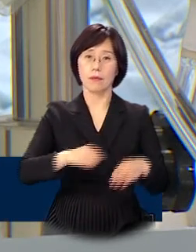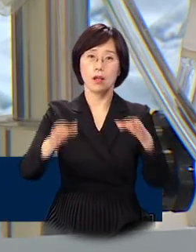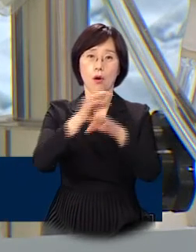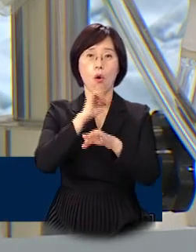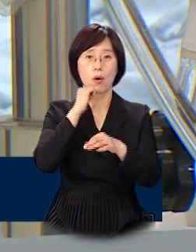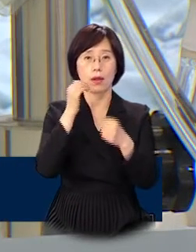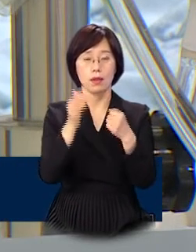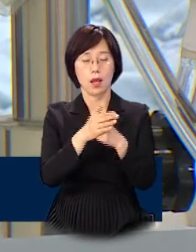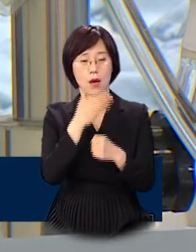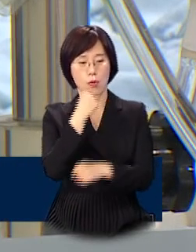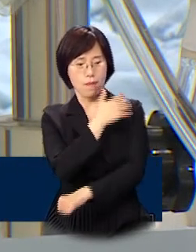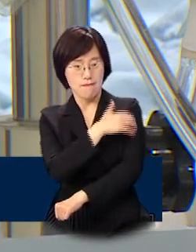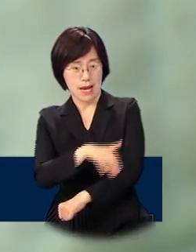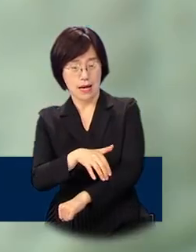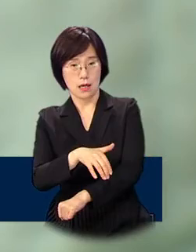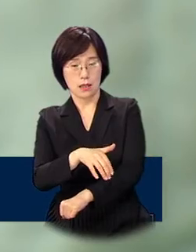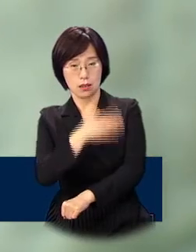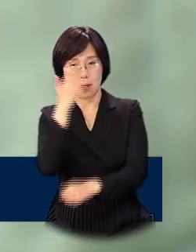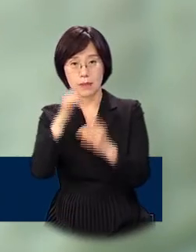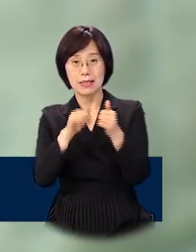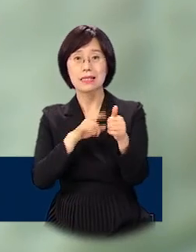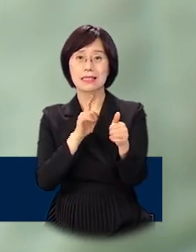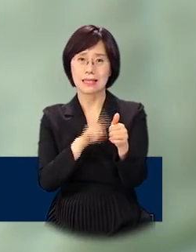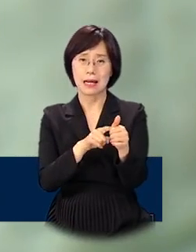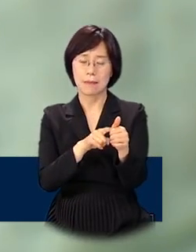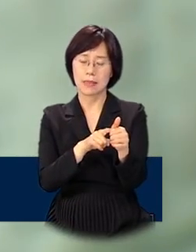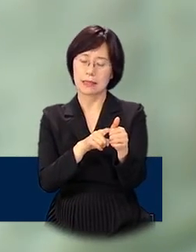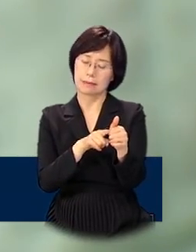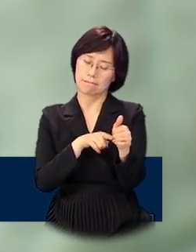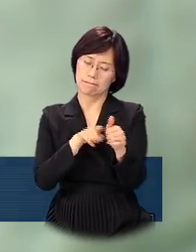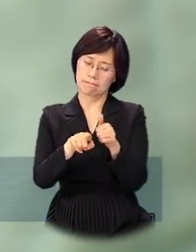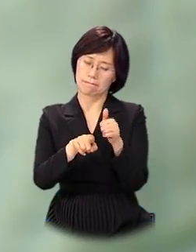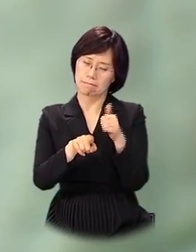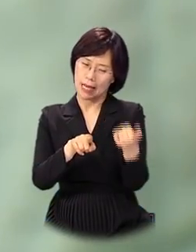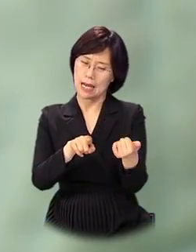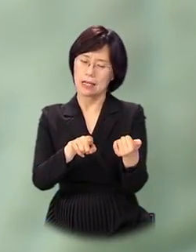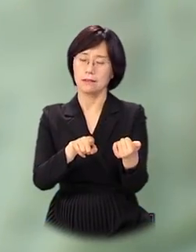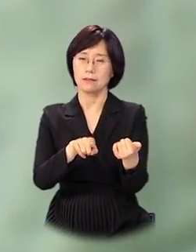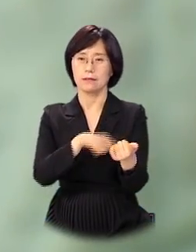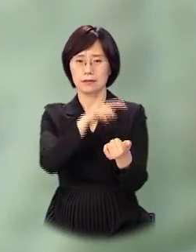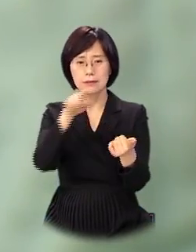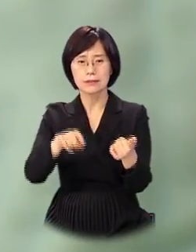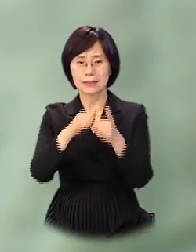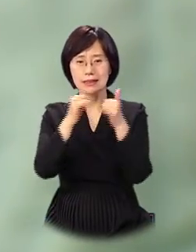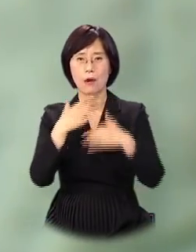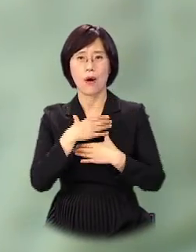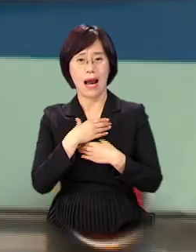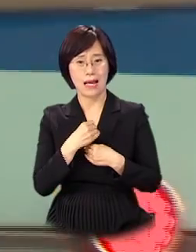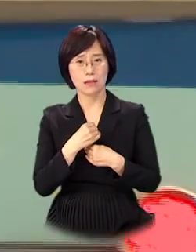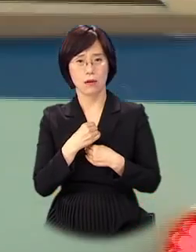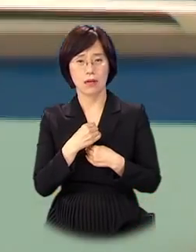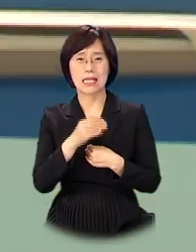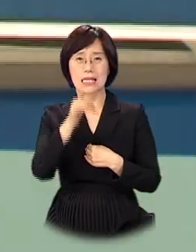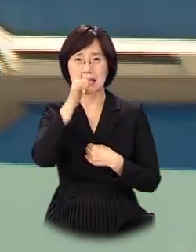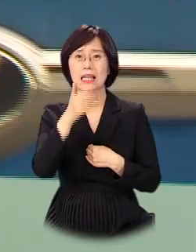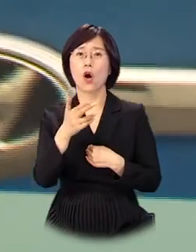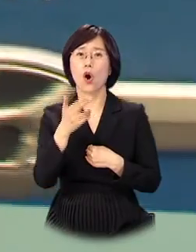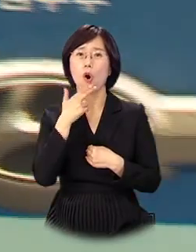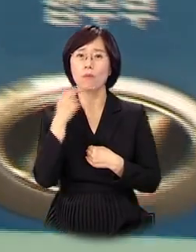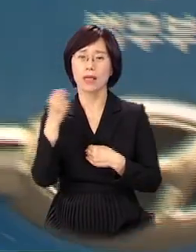속에 복지 사각지대에 놓인 한 청년의 비극적 선택은 우리 사회의 안전망이 튼튼한지